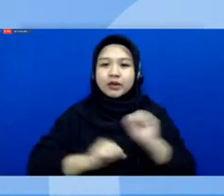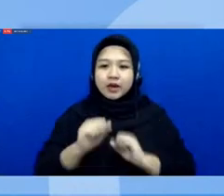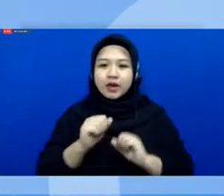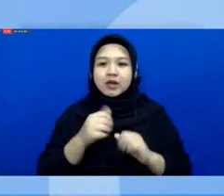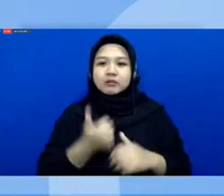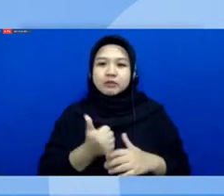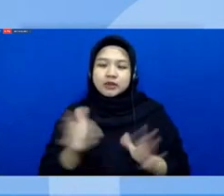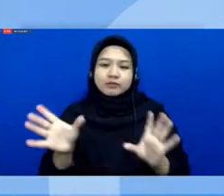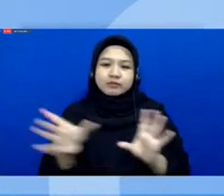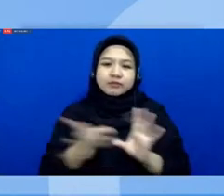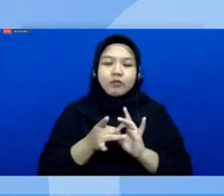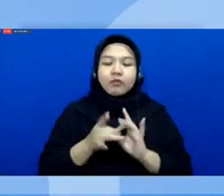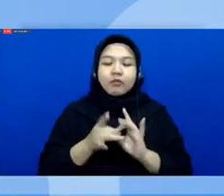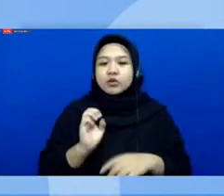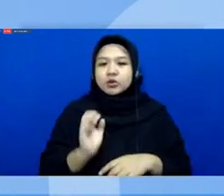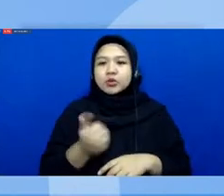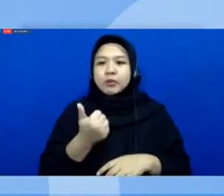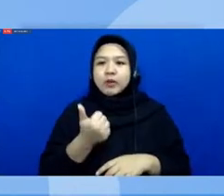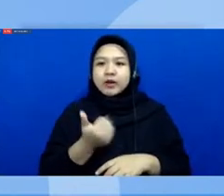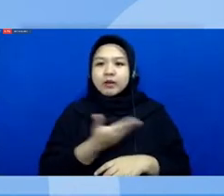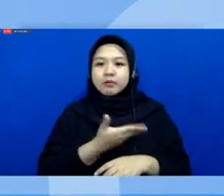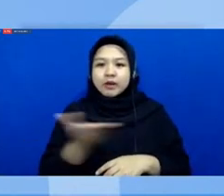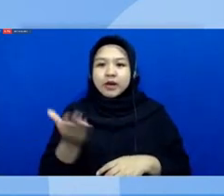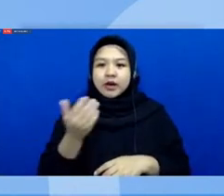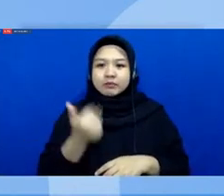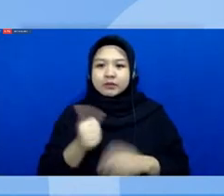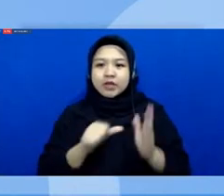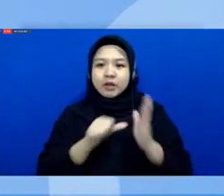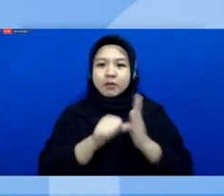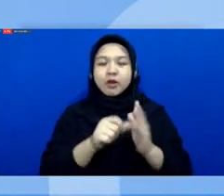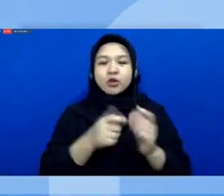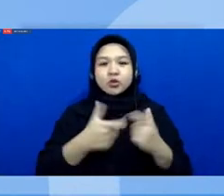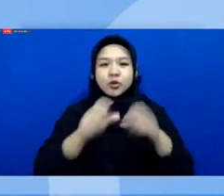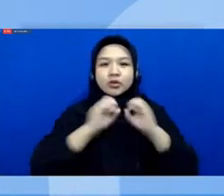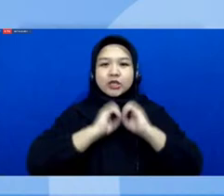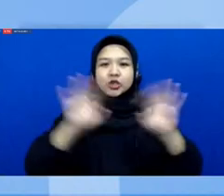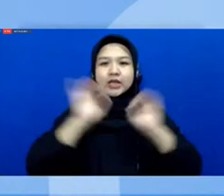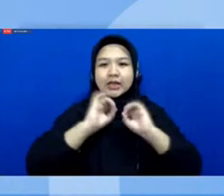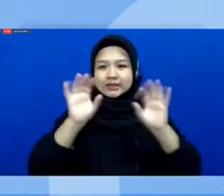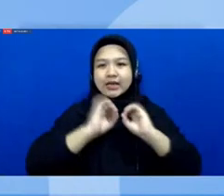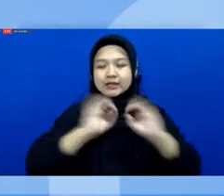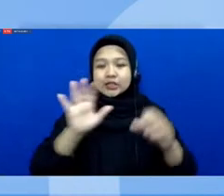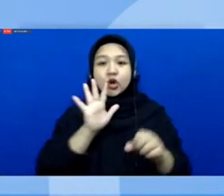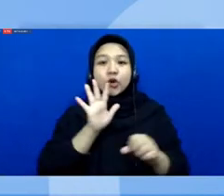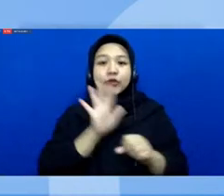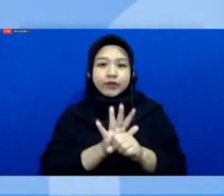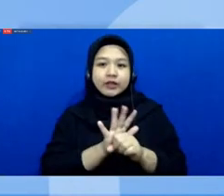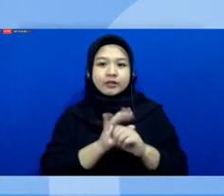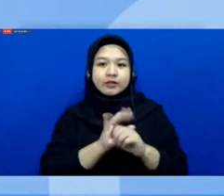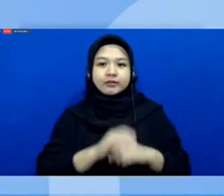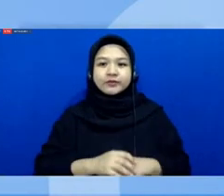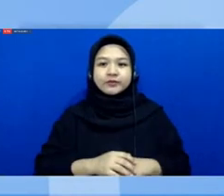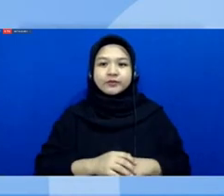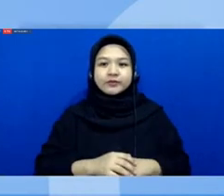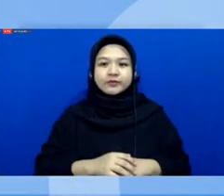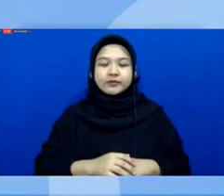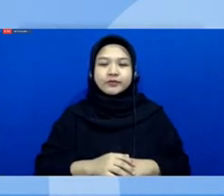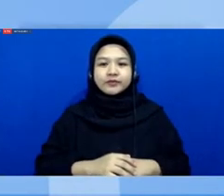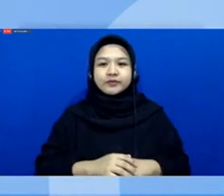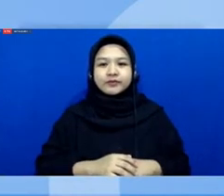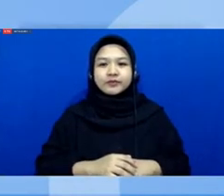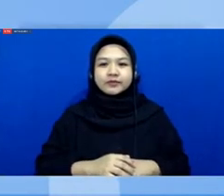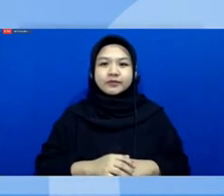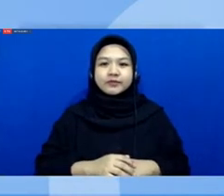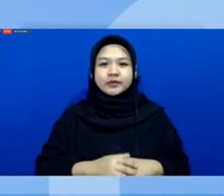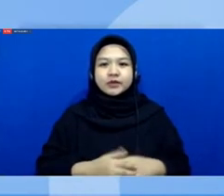agar supaya mereka juga bisa membantu proses sosialisasi COVID dan mungkin memberikan